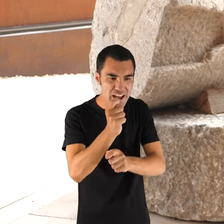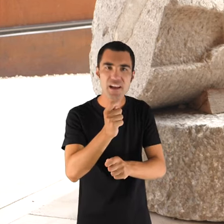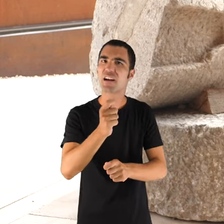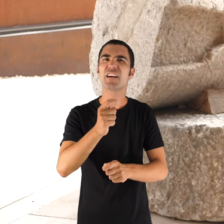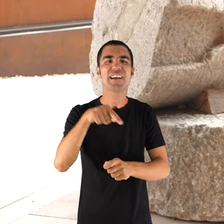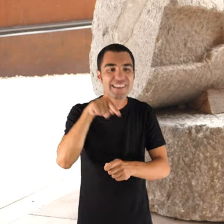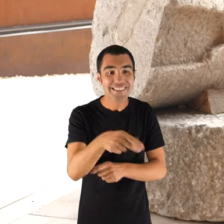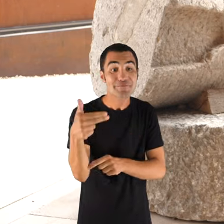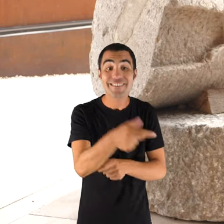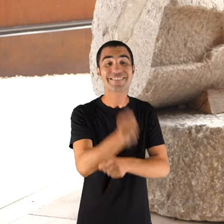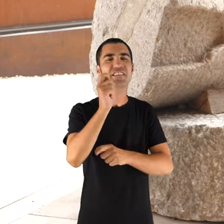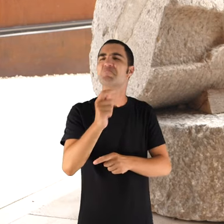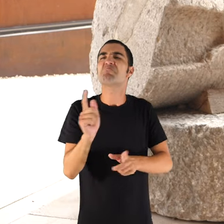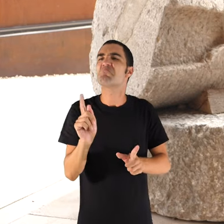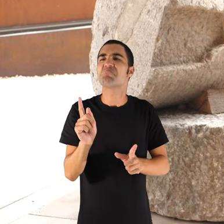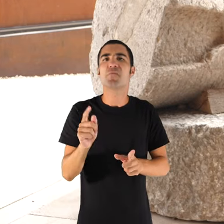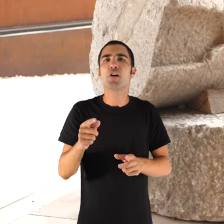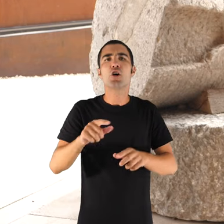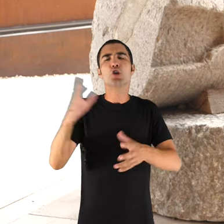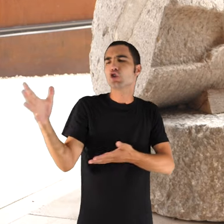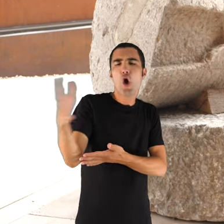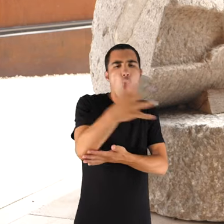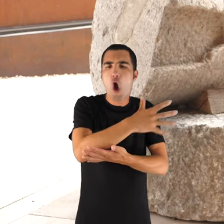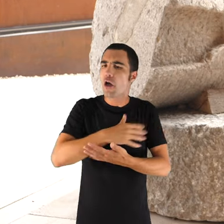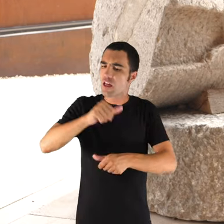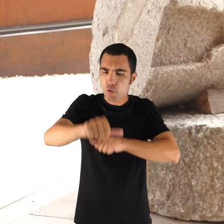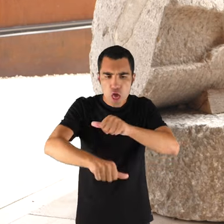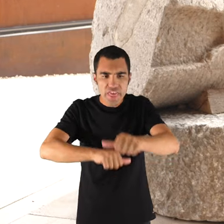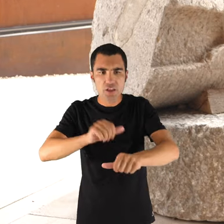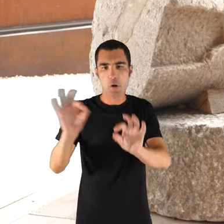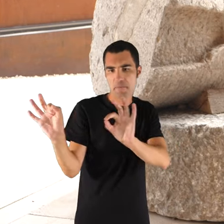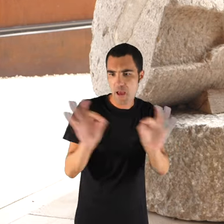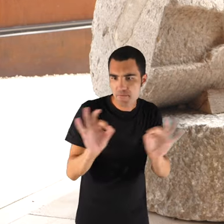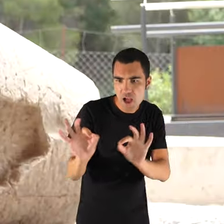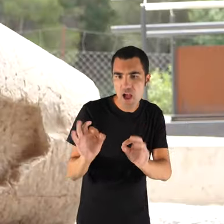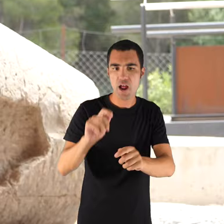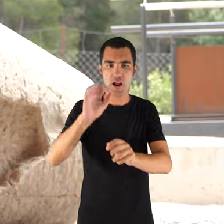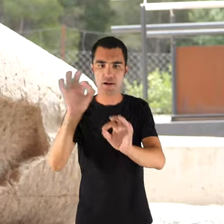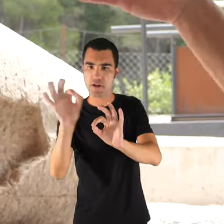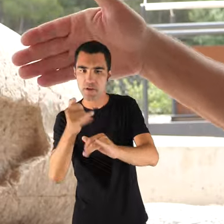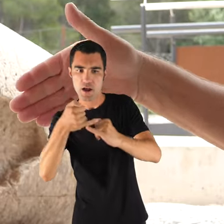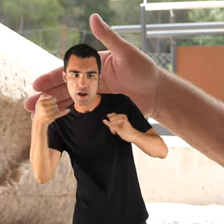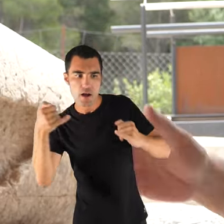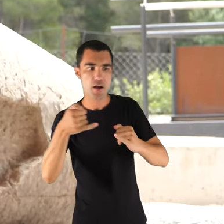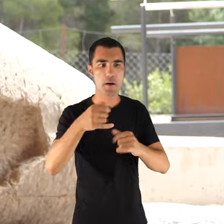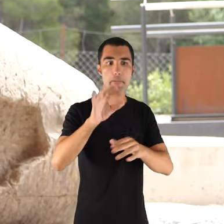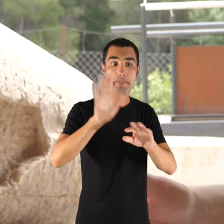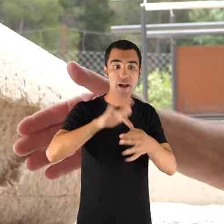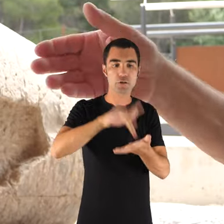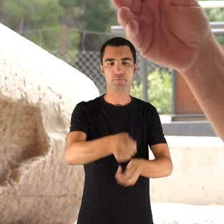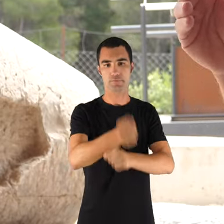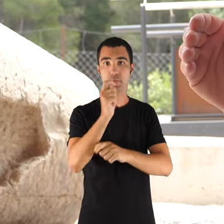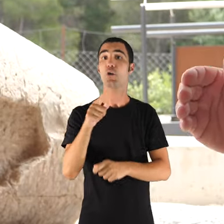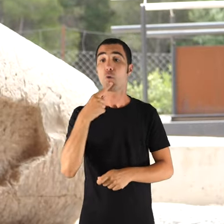sinó en tot el procés per agafar un peix. Tu els dius, ara vos poseu a